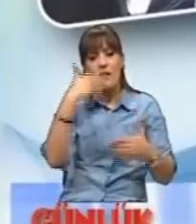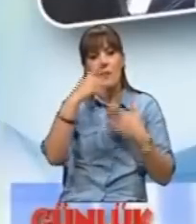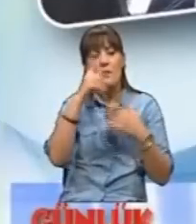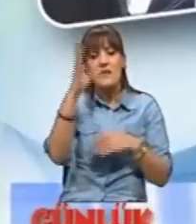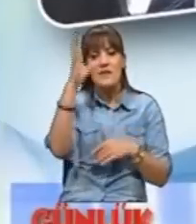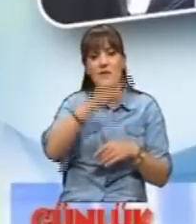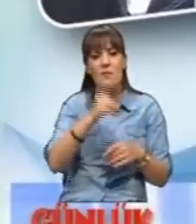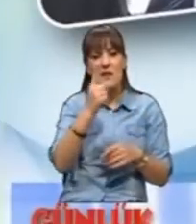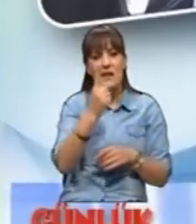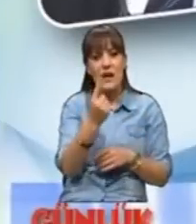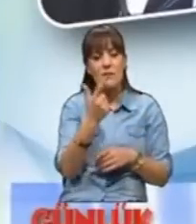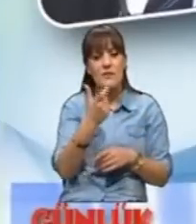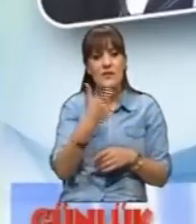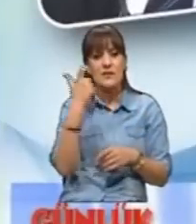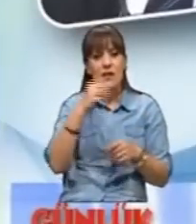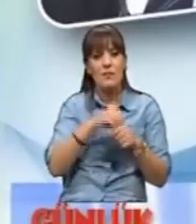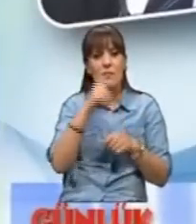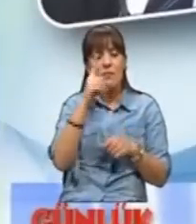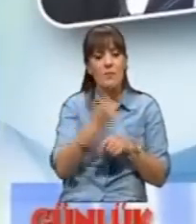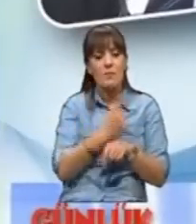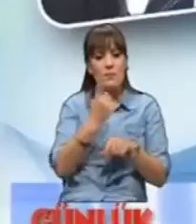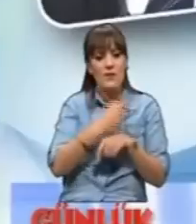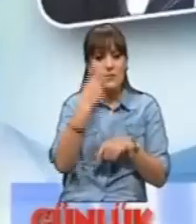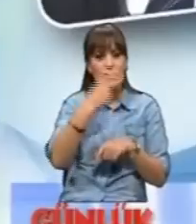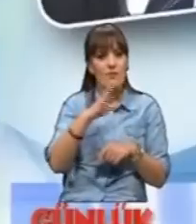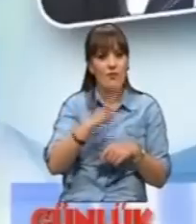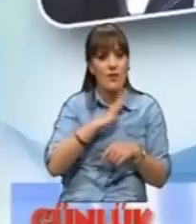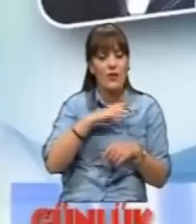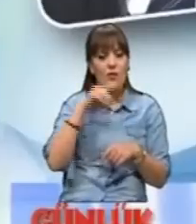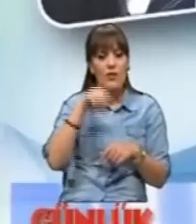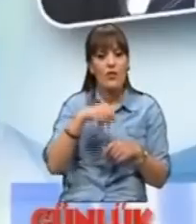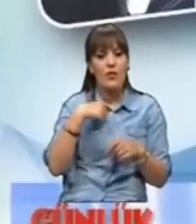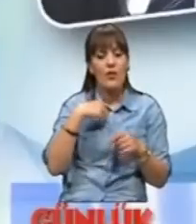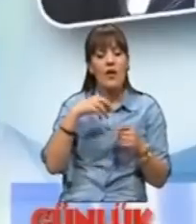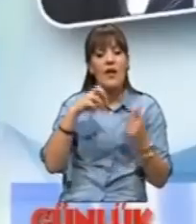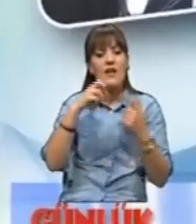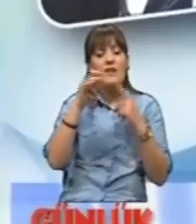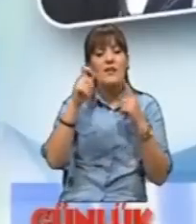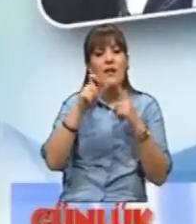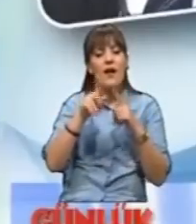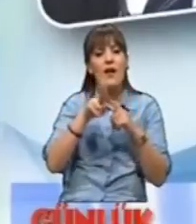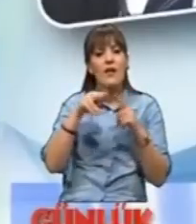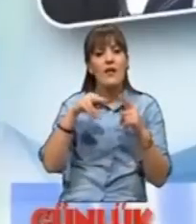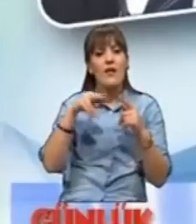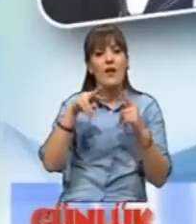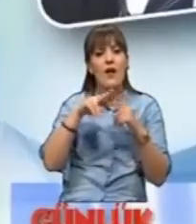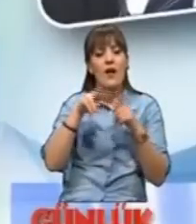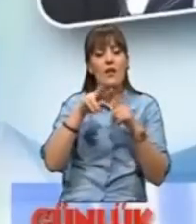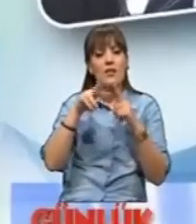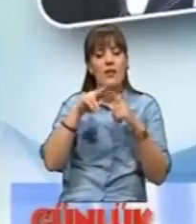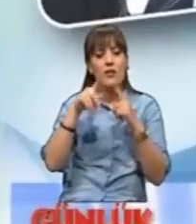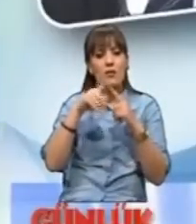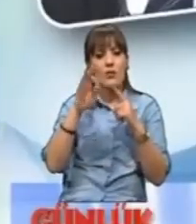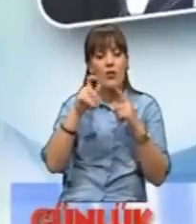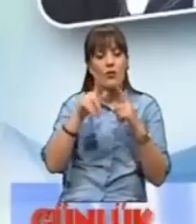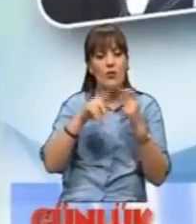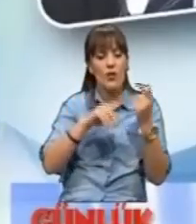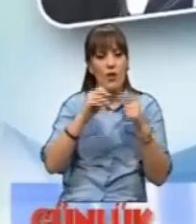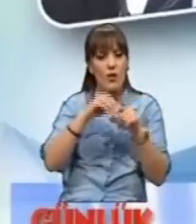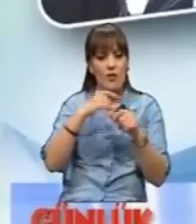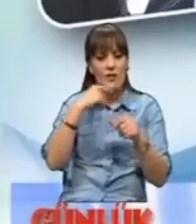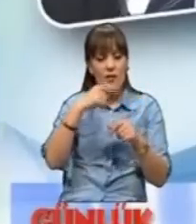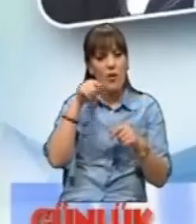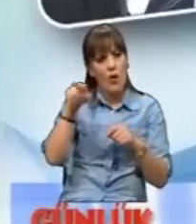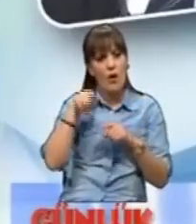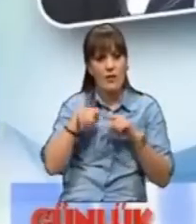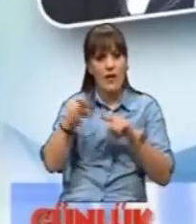serüveni bir yarım saatlik bir bestem vardı. Rock Oratorio diye İnternet, evet. Oradan takip